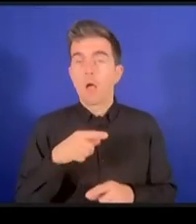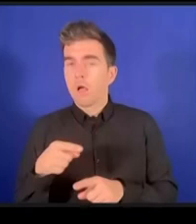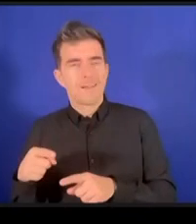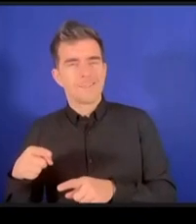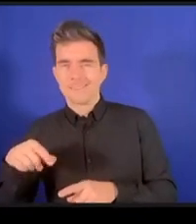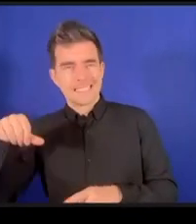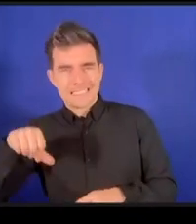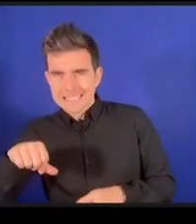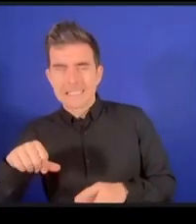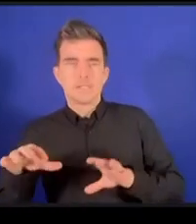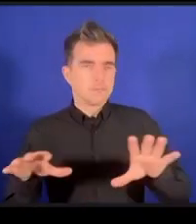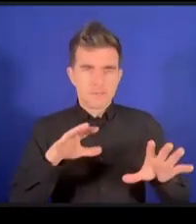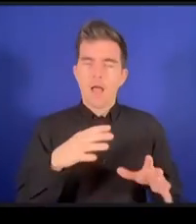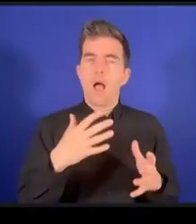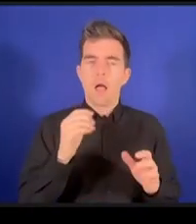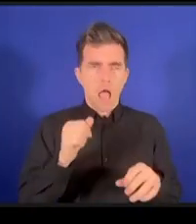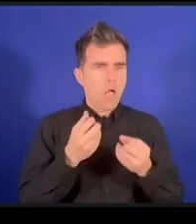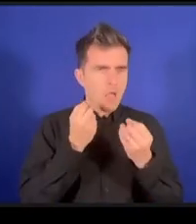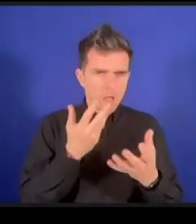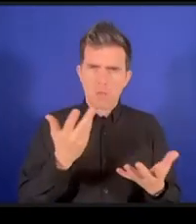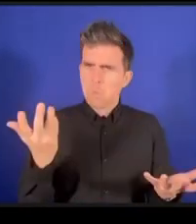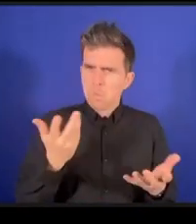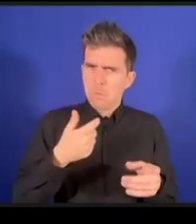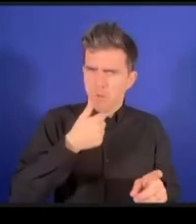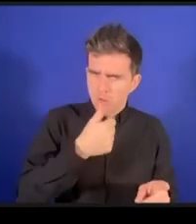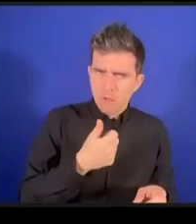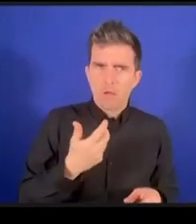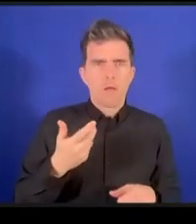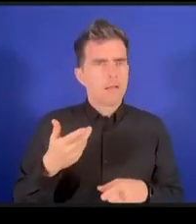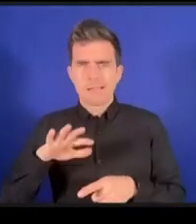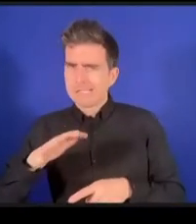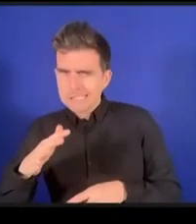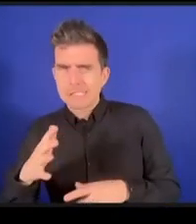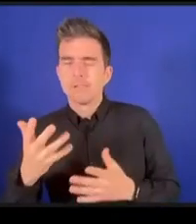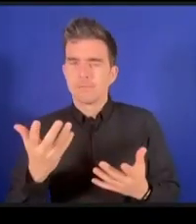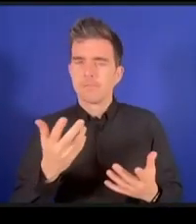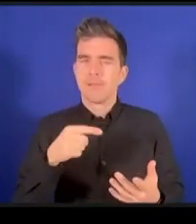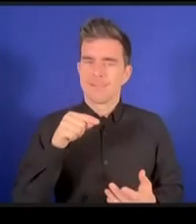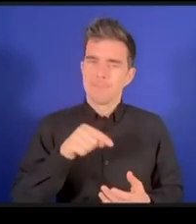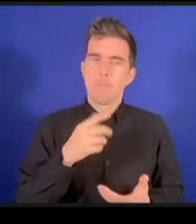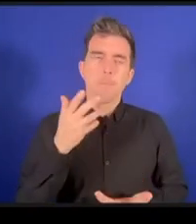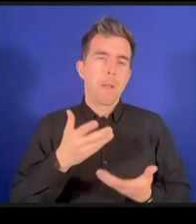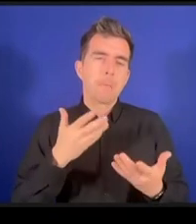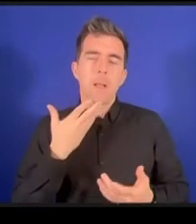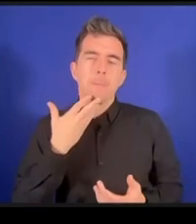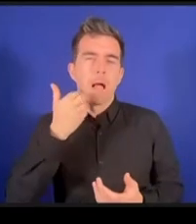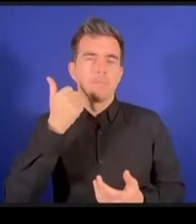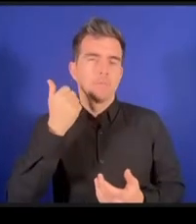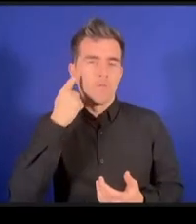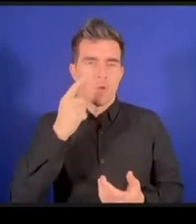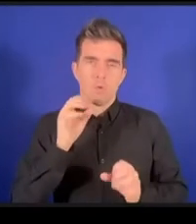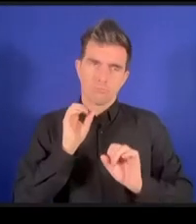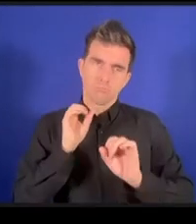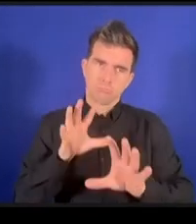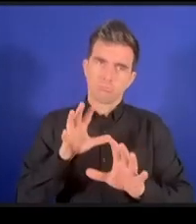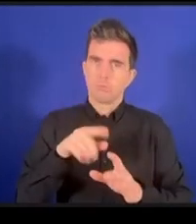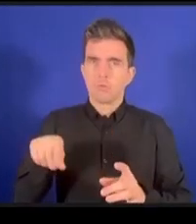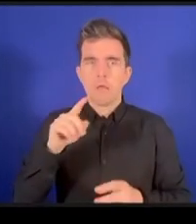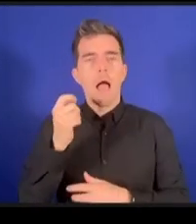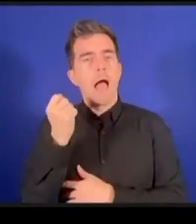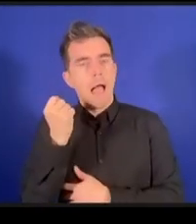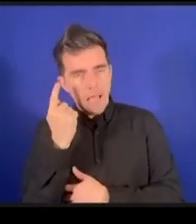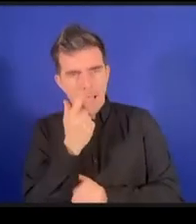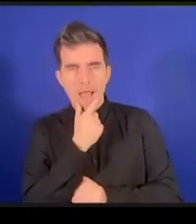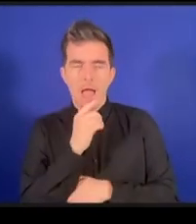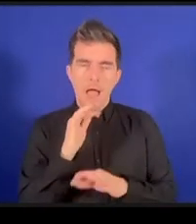и примеры могут быть наилучшим объяснением для разработчиков с тем чтобы они также